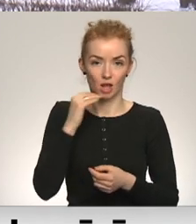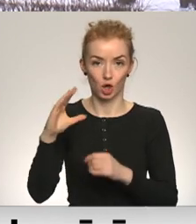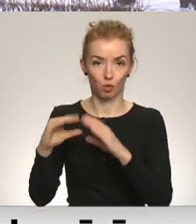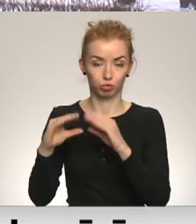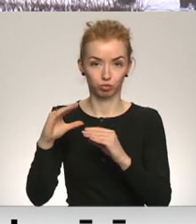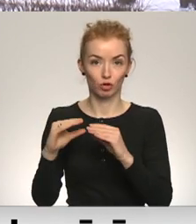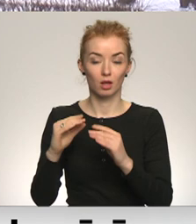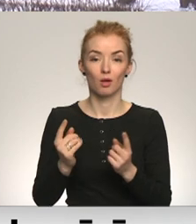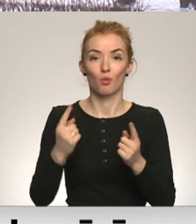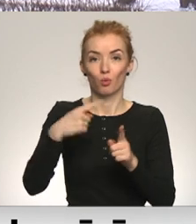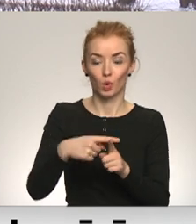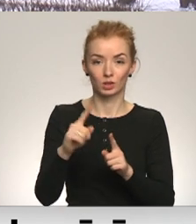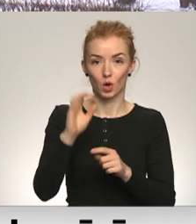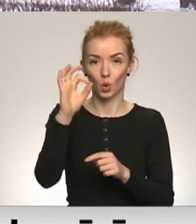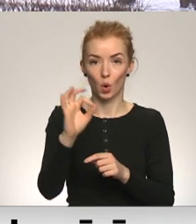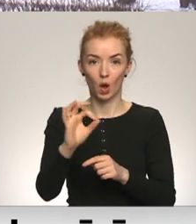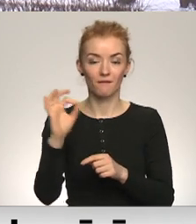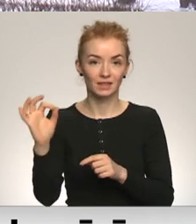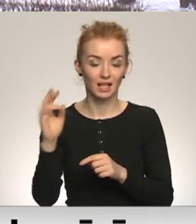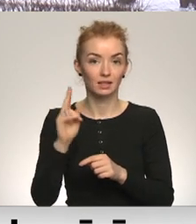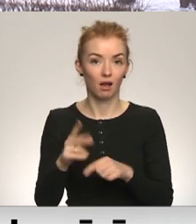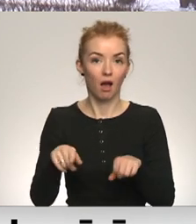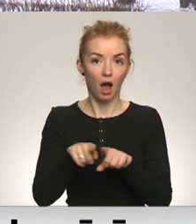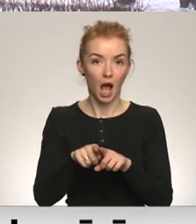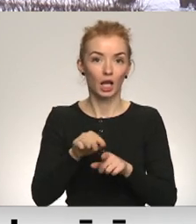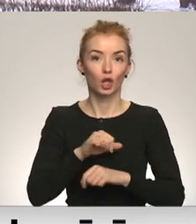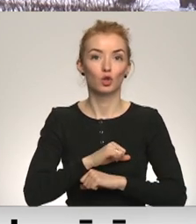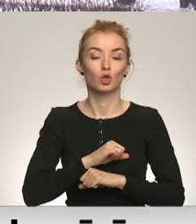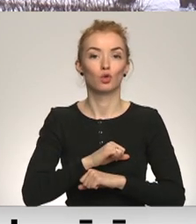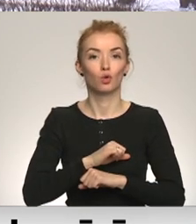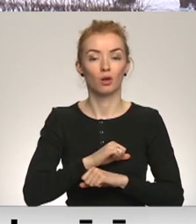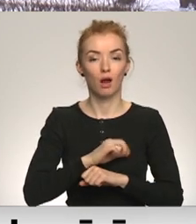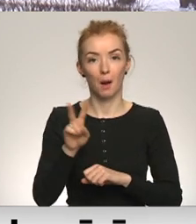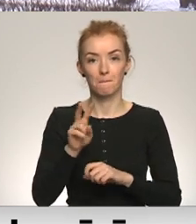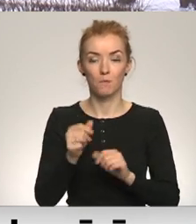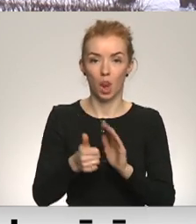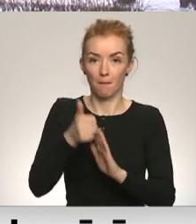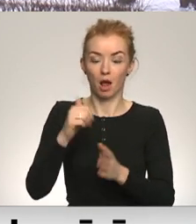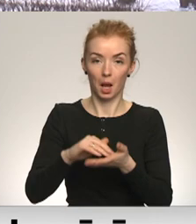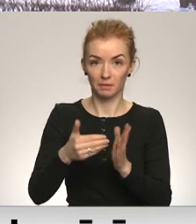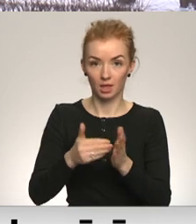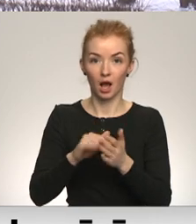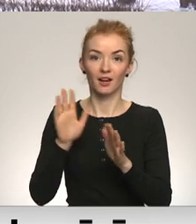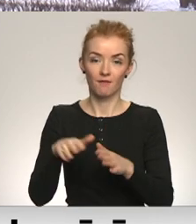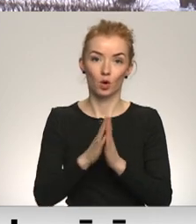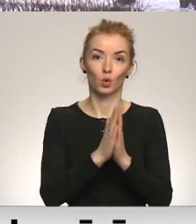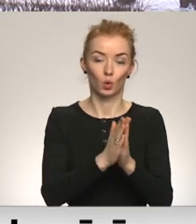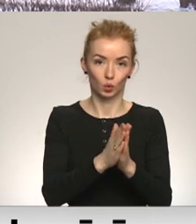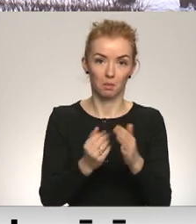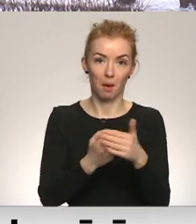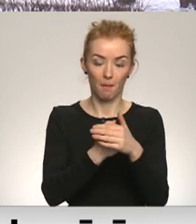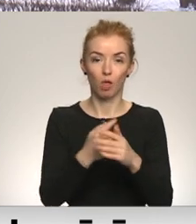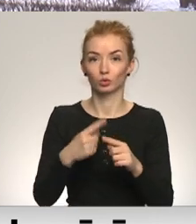tā pielieto šis koeficients, kad arī nodrošinātāki cilvēki var nākt un prasīt šo pabalstu, un